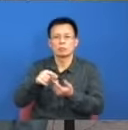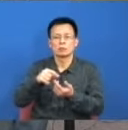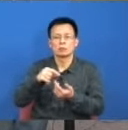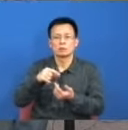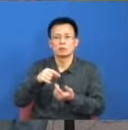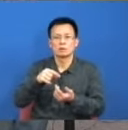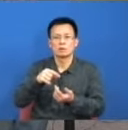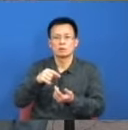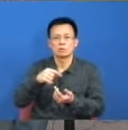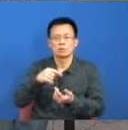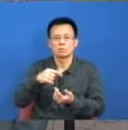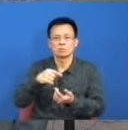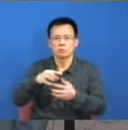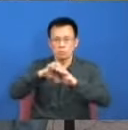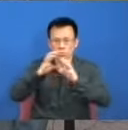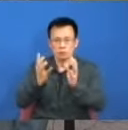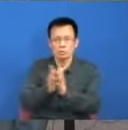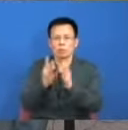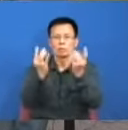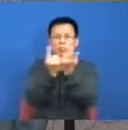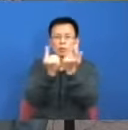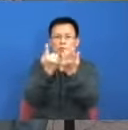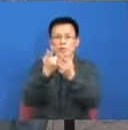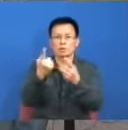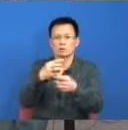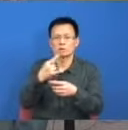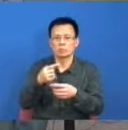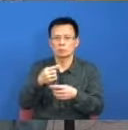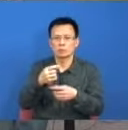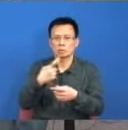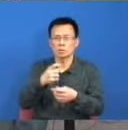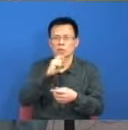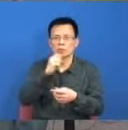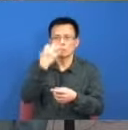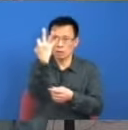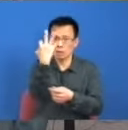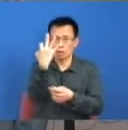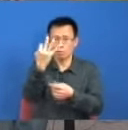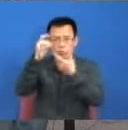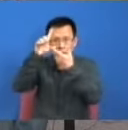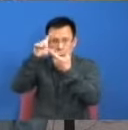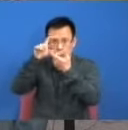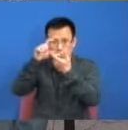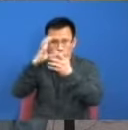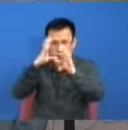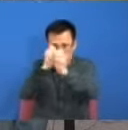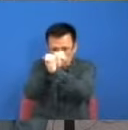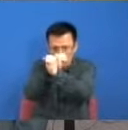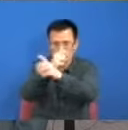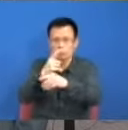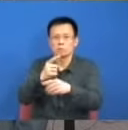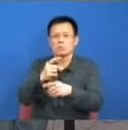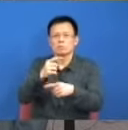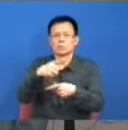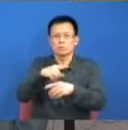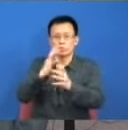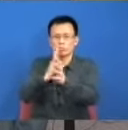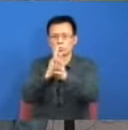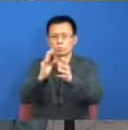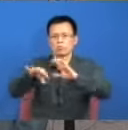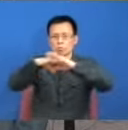係全個北角警署好似係得三部嘅影相機嘅啫，咁即係全部人喺度排